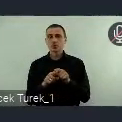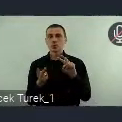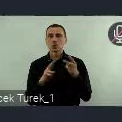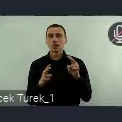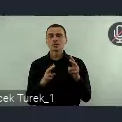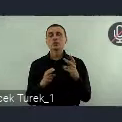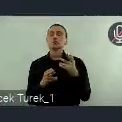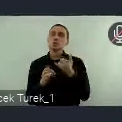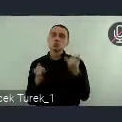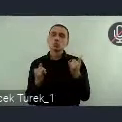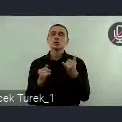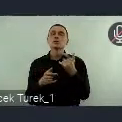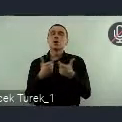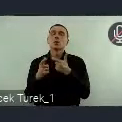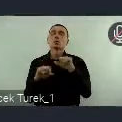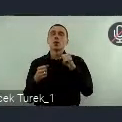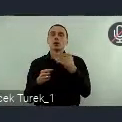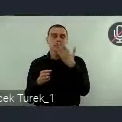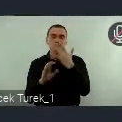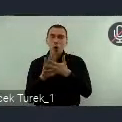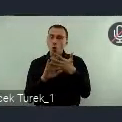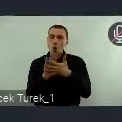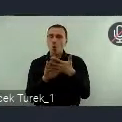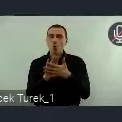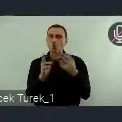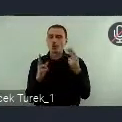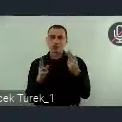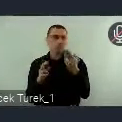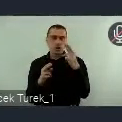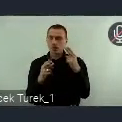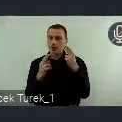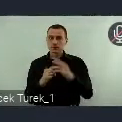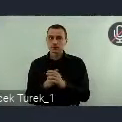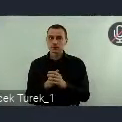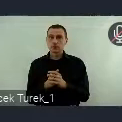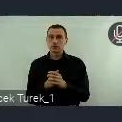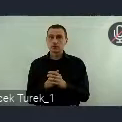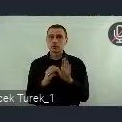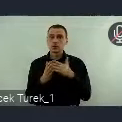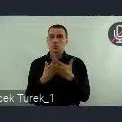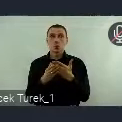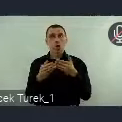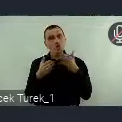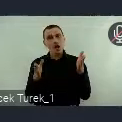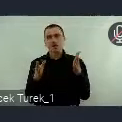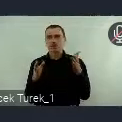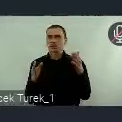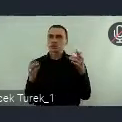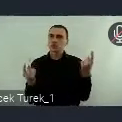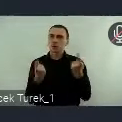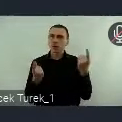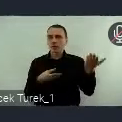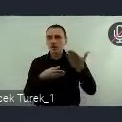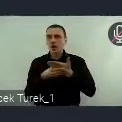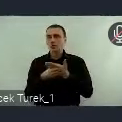o tym co robicie na język migowy i to znowu bardzo ważna rzecz robicie dużo otwarte wydarzenie dużo otwarty projekt zapraszacie ludzi do